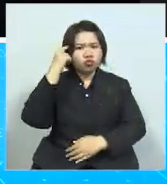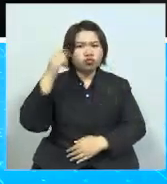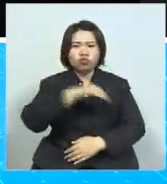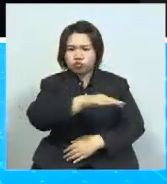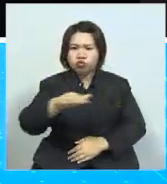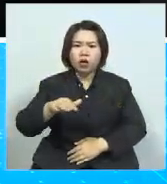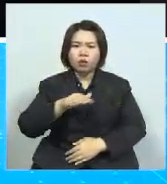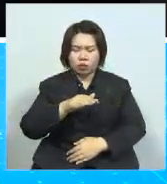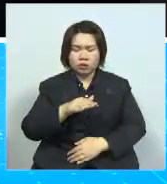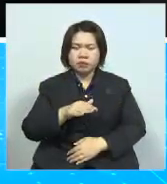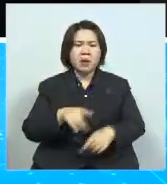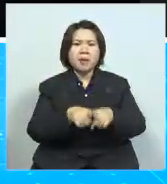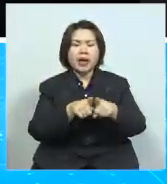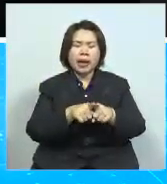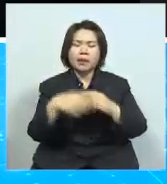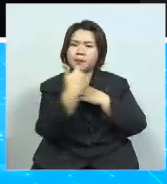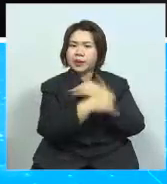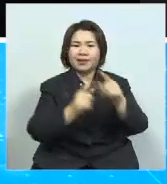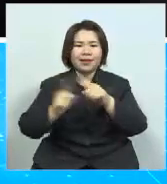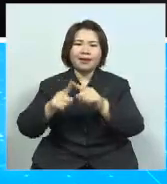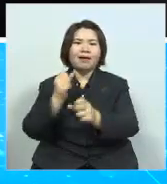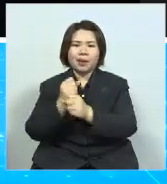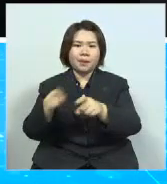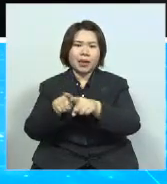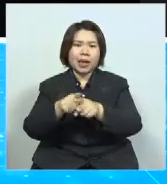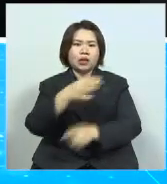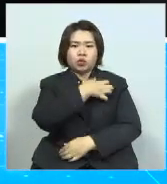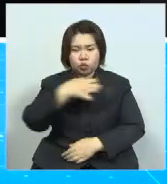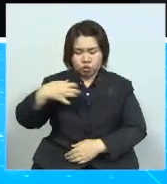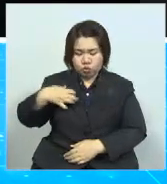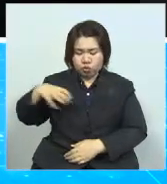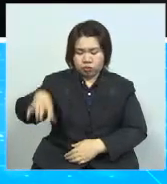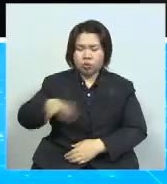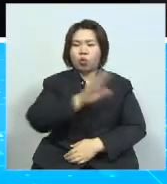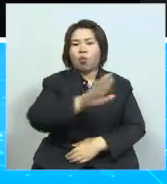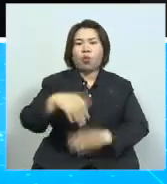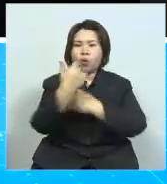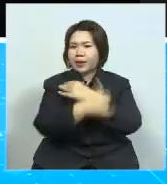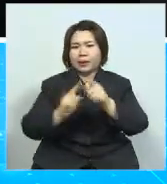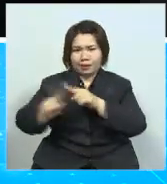ฉพาะกรณีของไทยนะฮะของทุกประเทศเองเขาก็ทำเช่นนี้นะฮะ